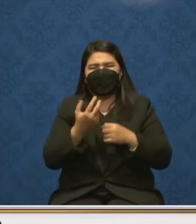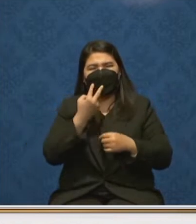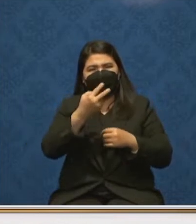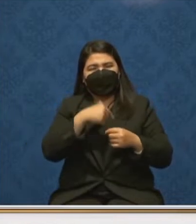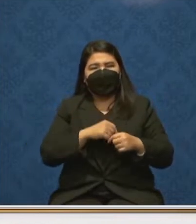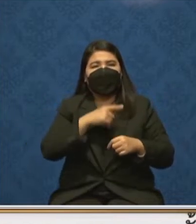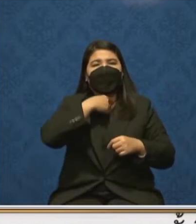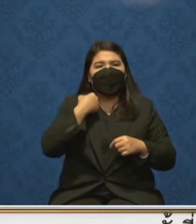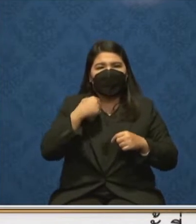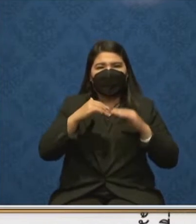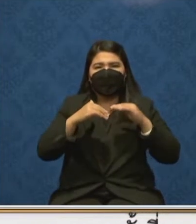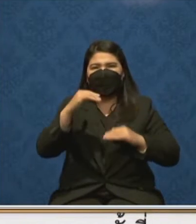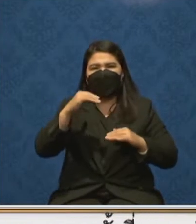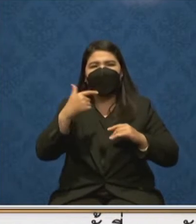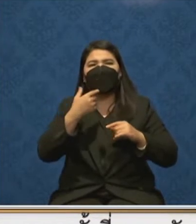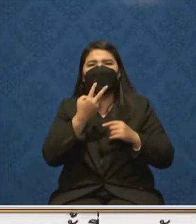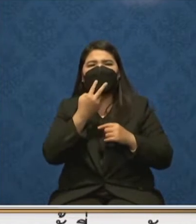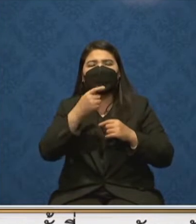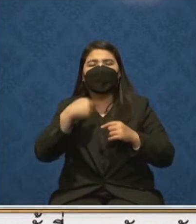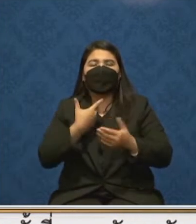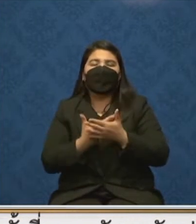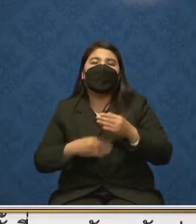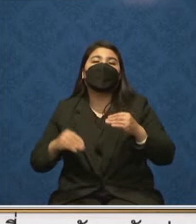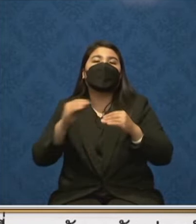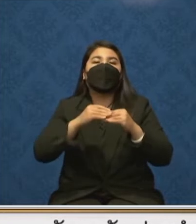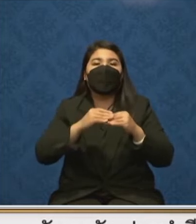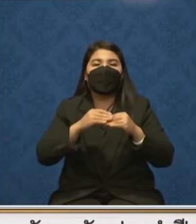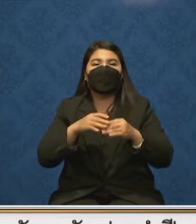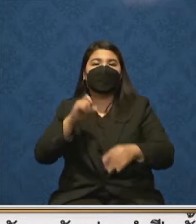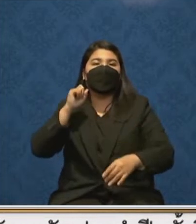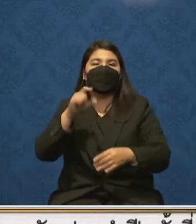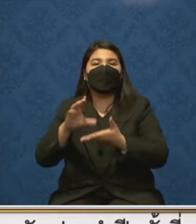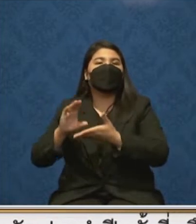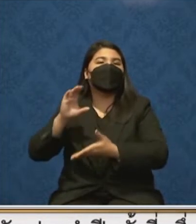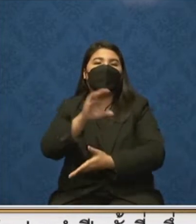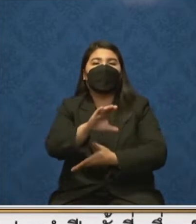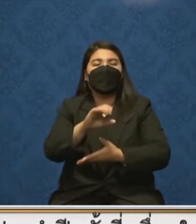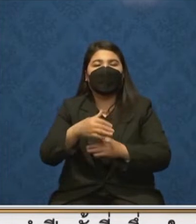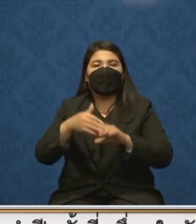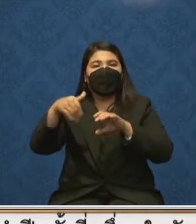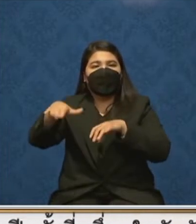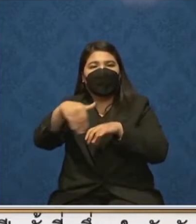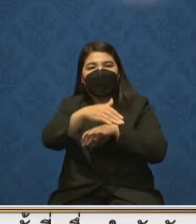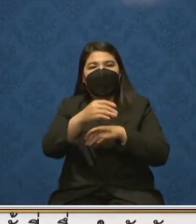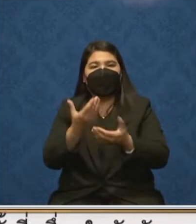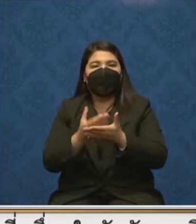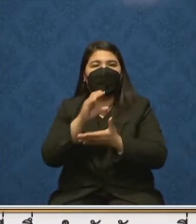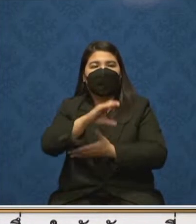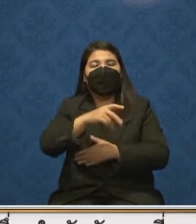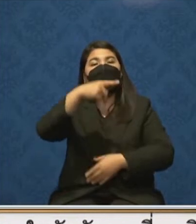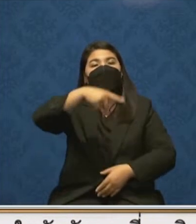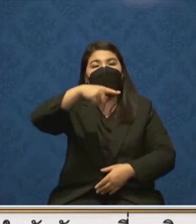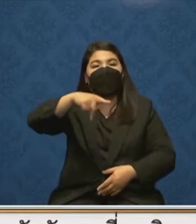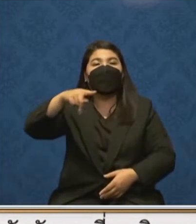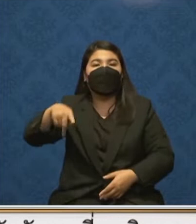ยิ่งต้องเร่งเพิ่มการลงทุนต่างๆ จเงินนอกกประมาณทั้ง PPP แล้วก